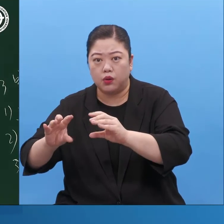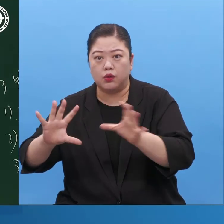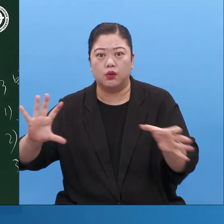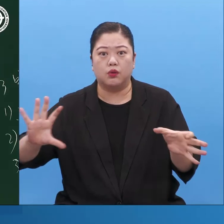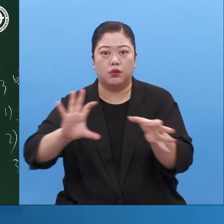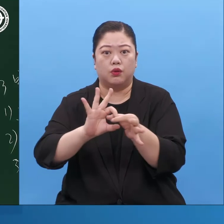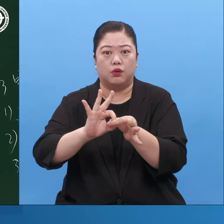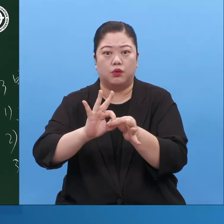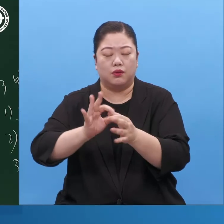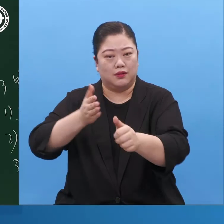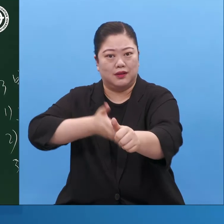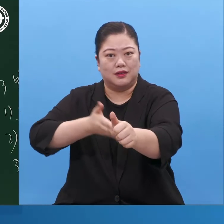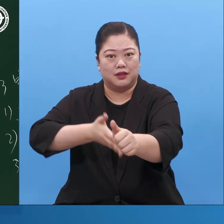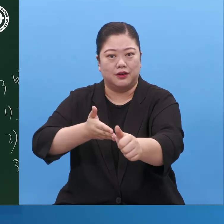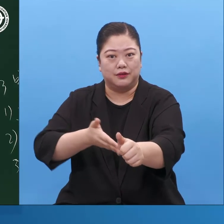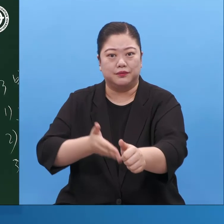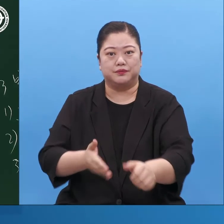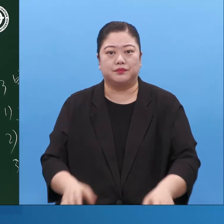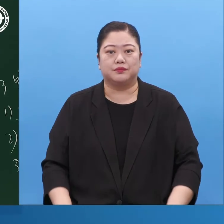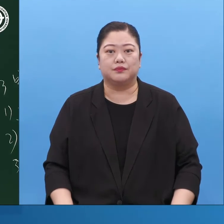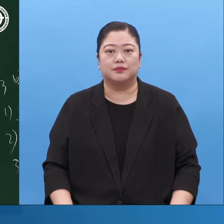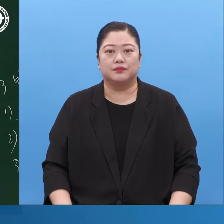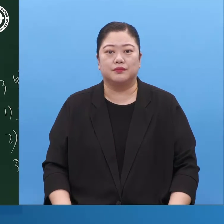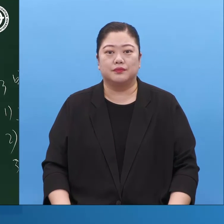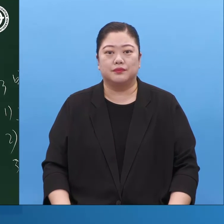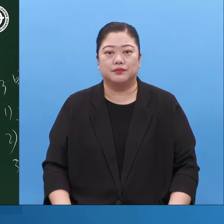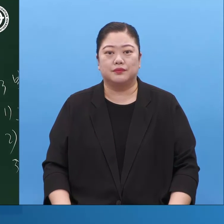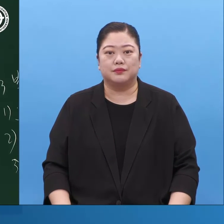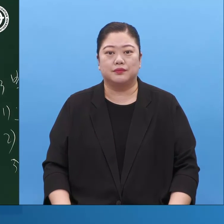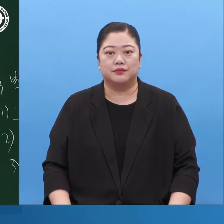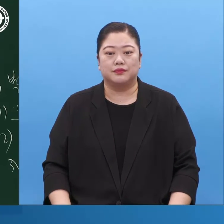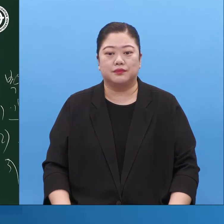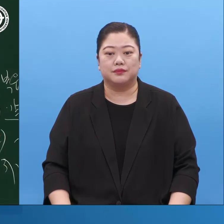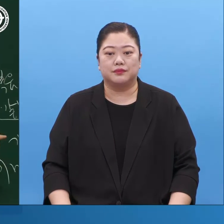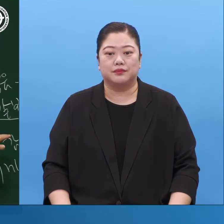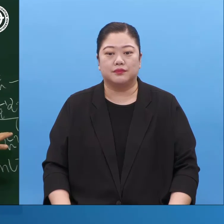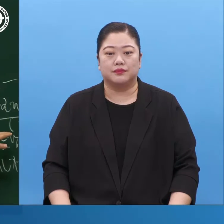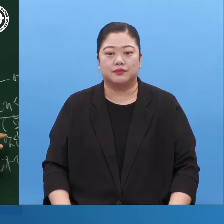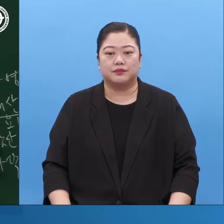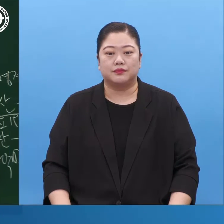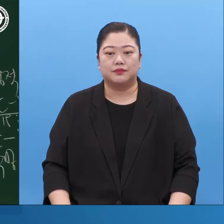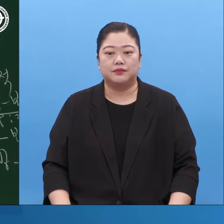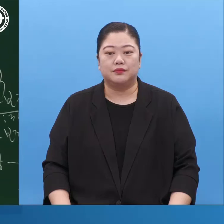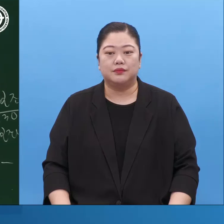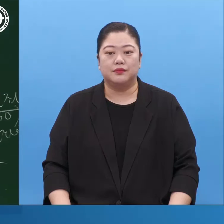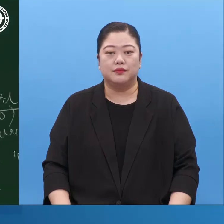쉽게 말하면 이 사람들이 얘기해 왔다는 것은 이 속에 온 거예요.